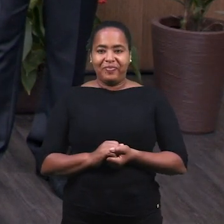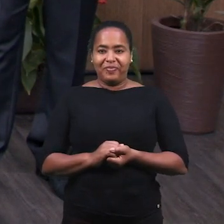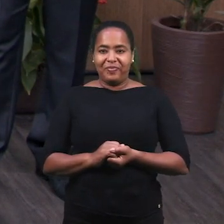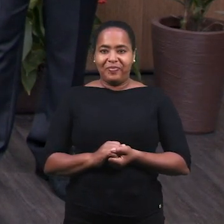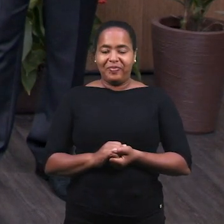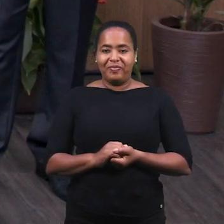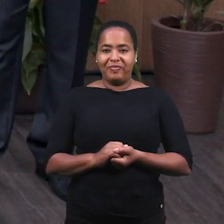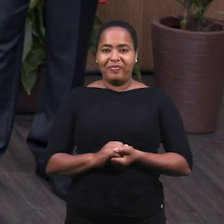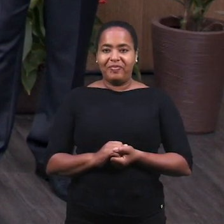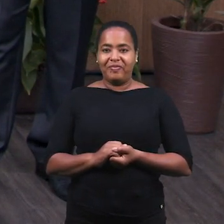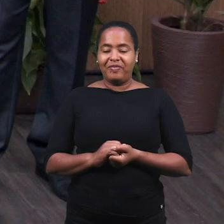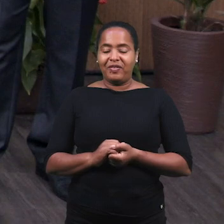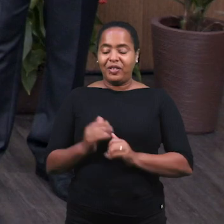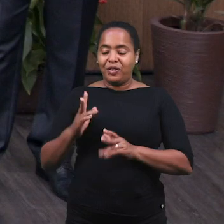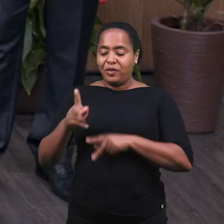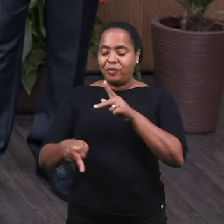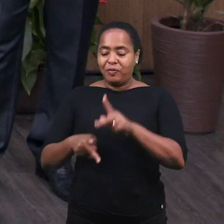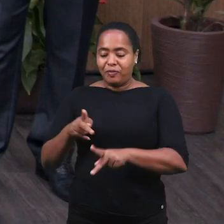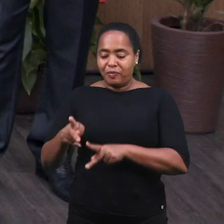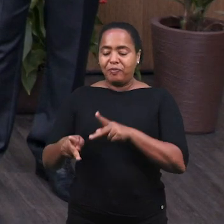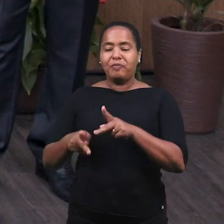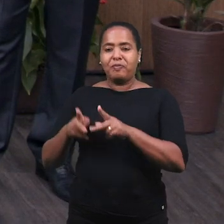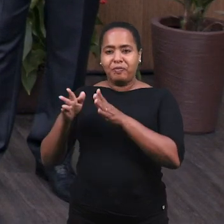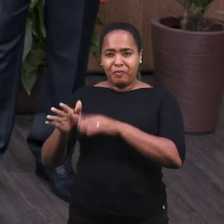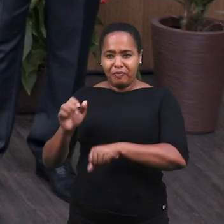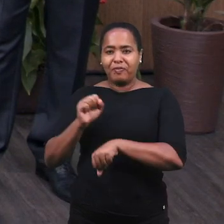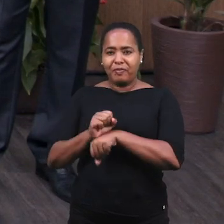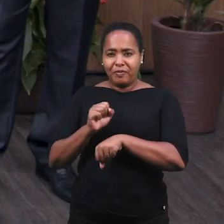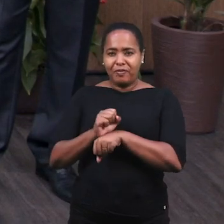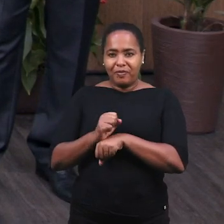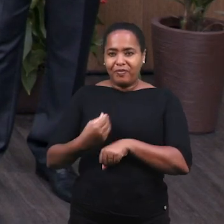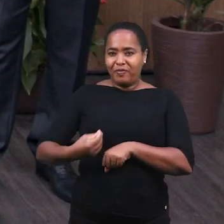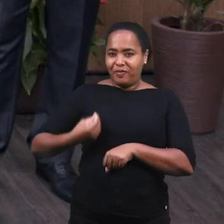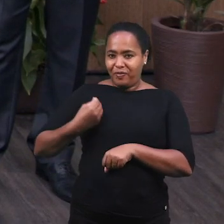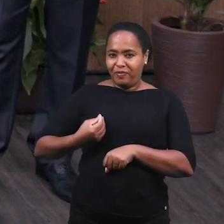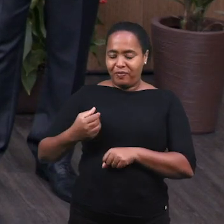чего ожидает церковь. Верно живет этим.